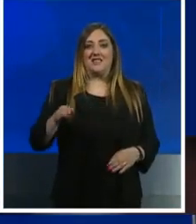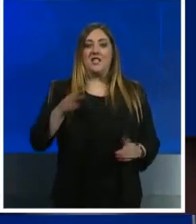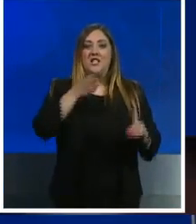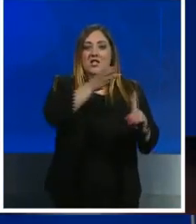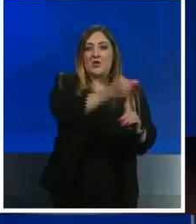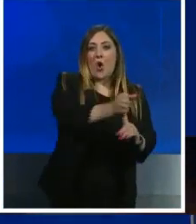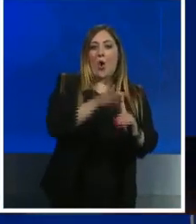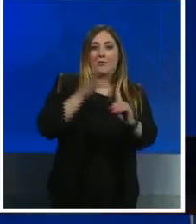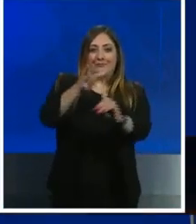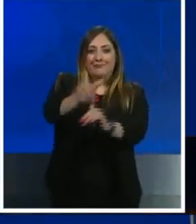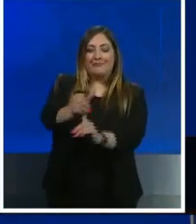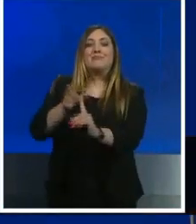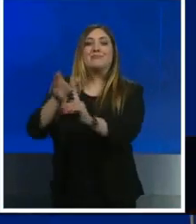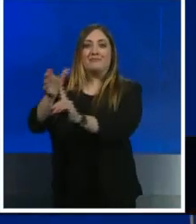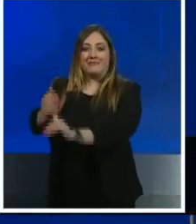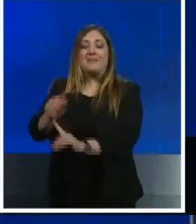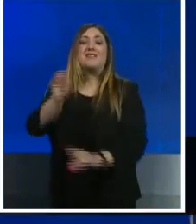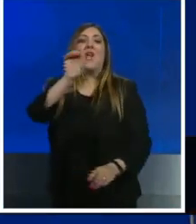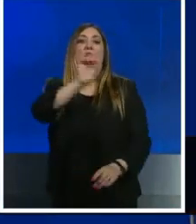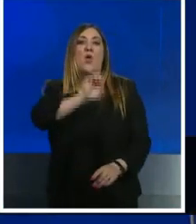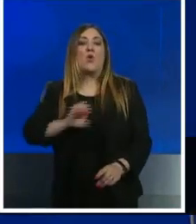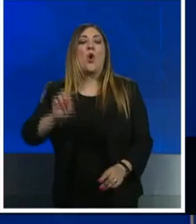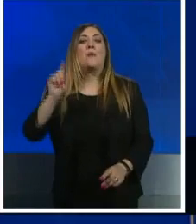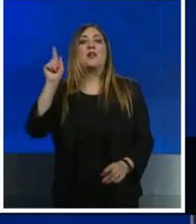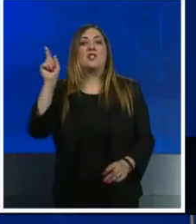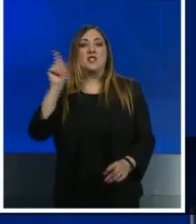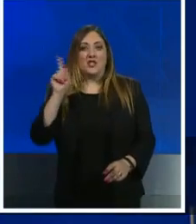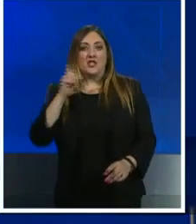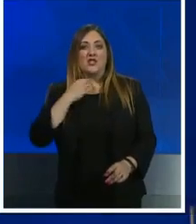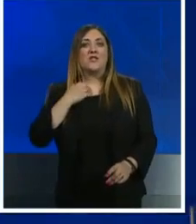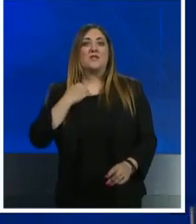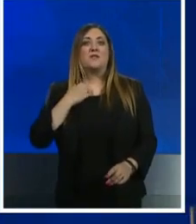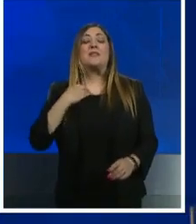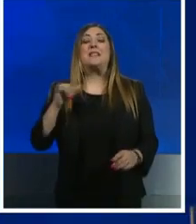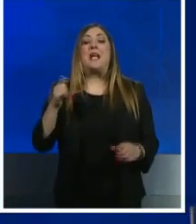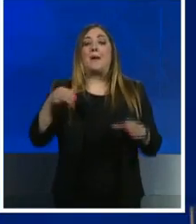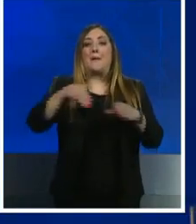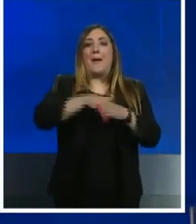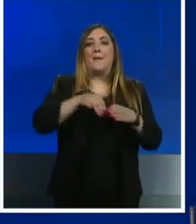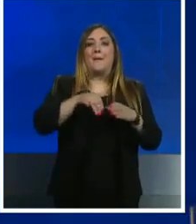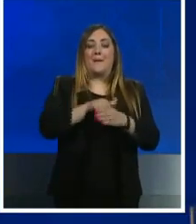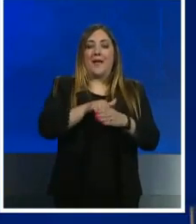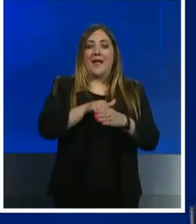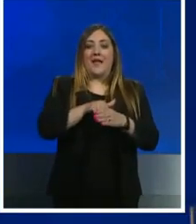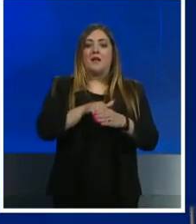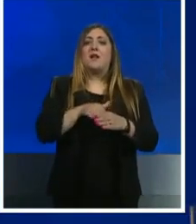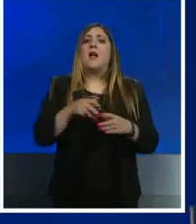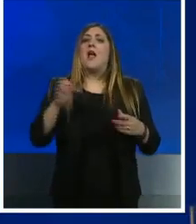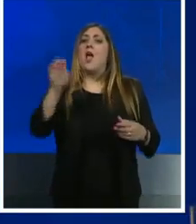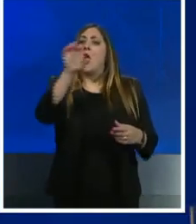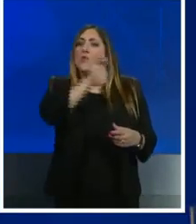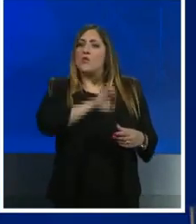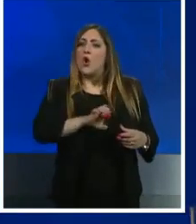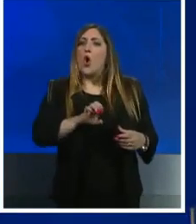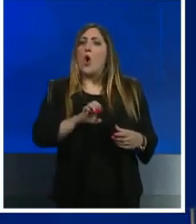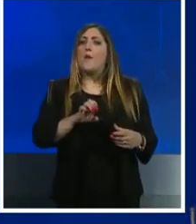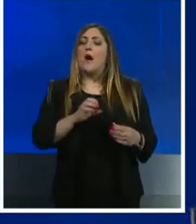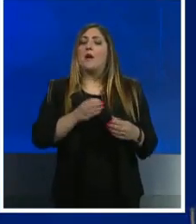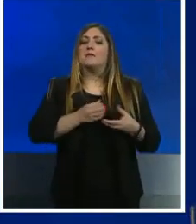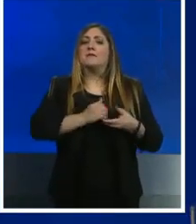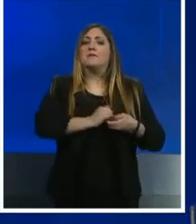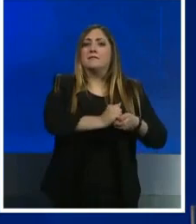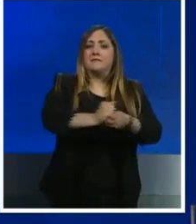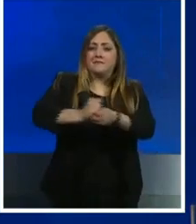L-għanijiet hija li bis-saħħa tal-sħubija tal-pajjiżi membri qed igarantixxi